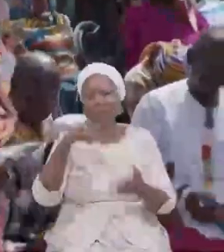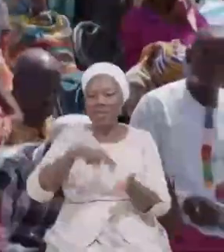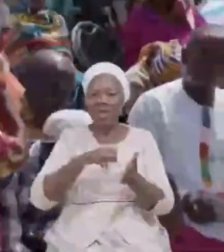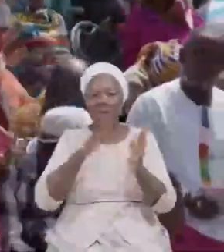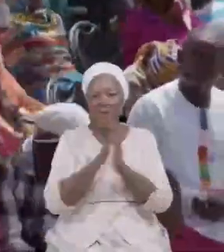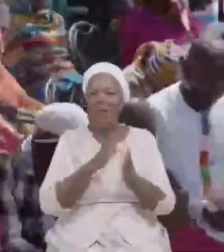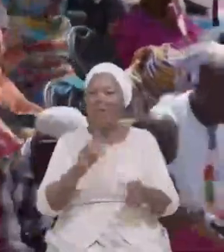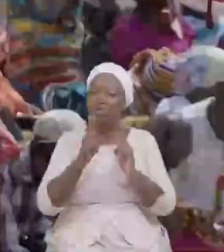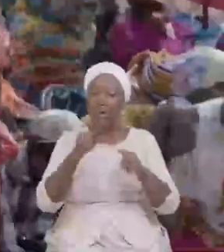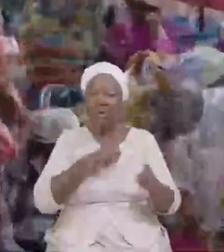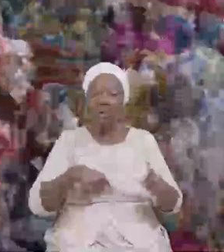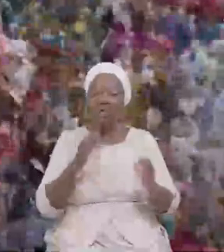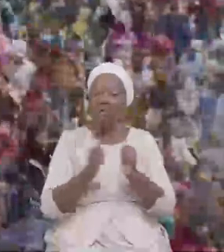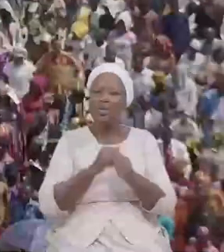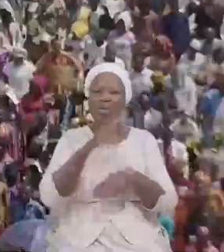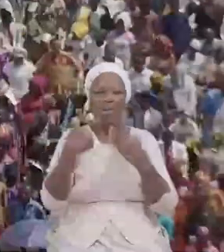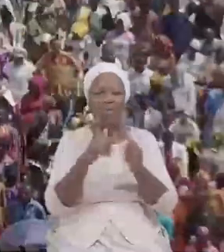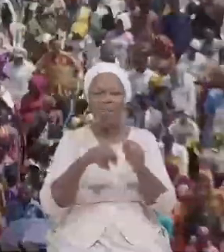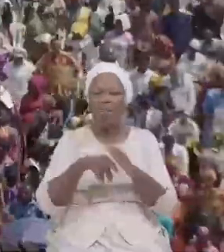Nous allons parler sérieusement au Seigneur.